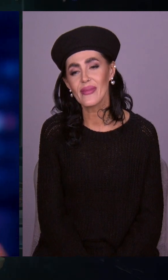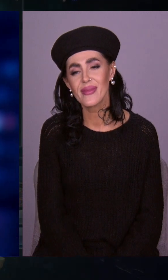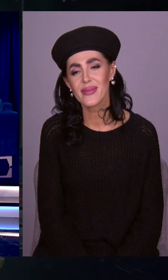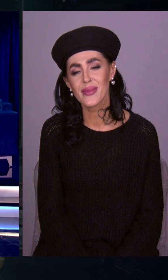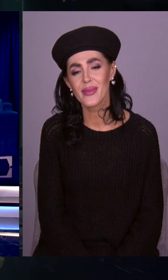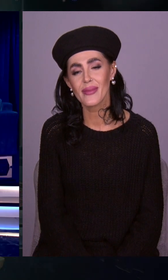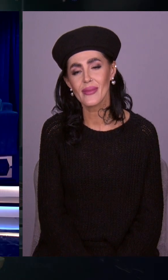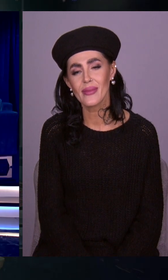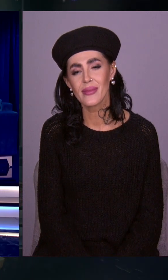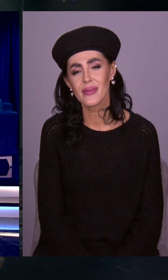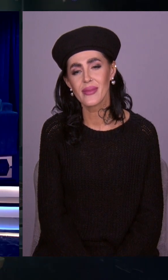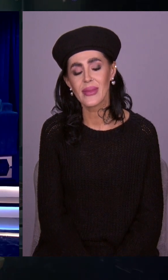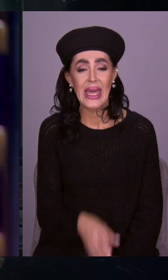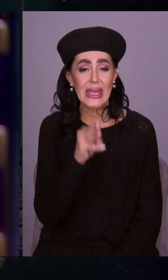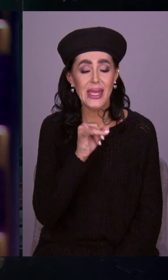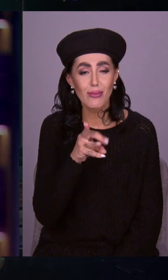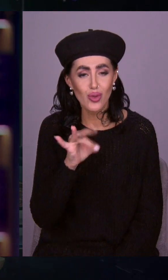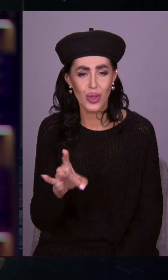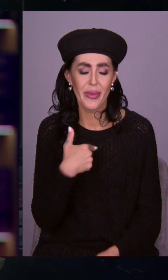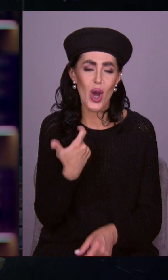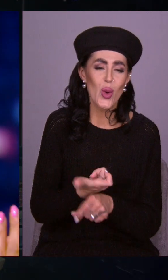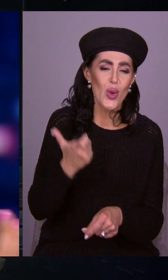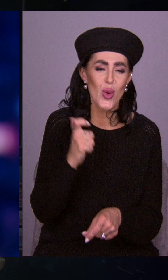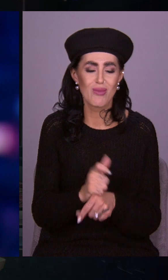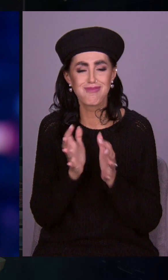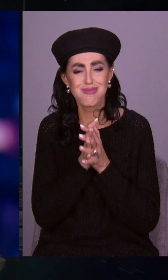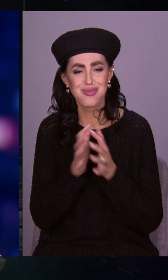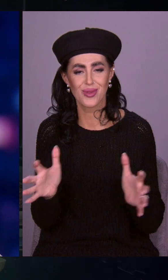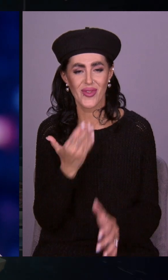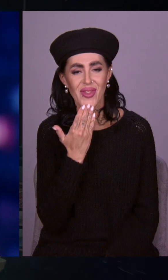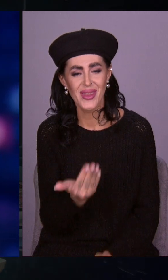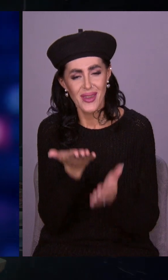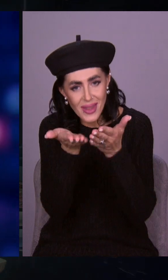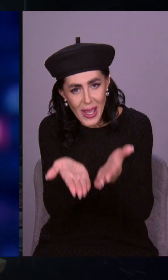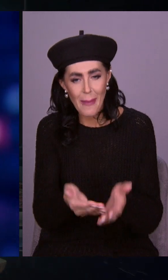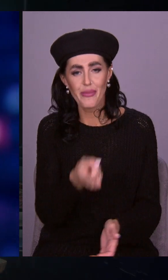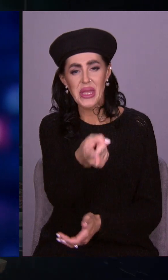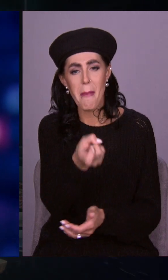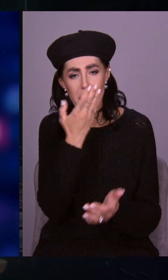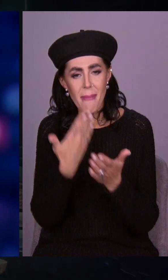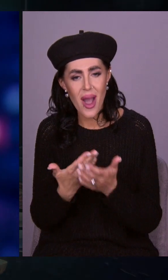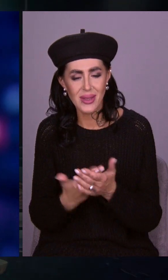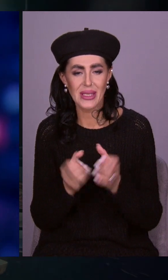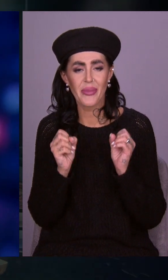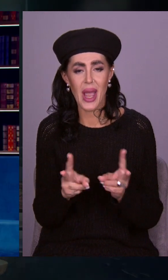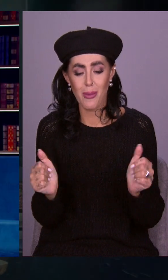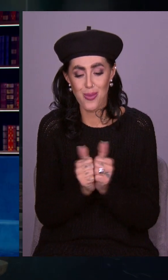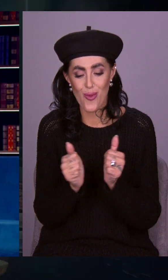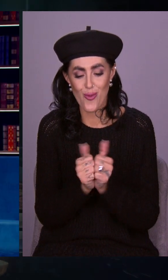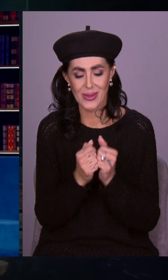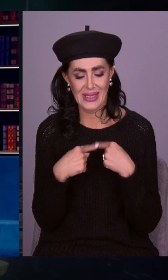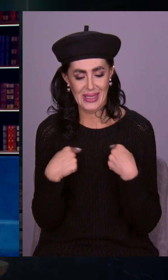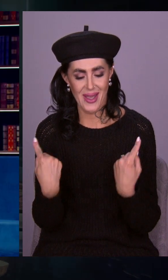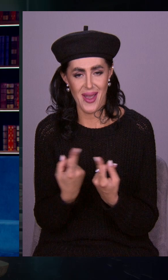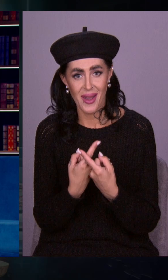Слухай, Тимур, я надзвичайно тобі вдячна за те, що ти показав, що поруч із нами, ну,